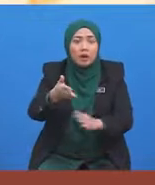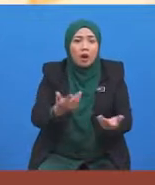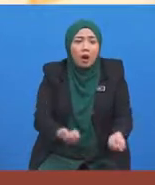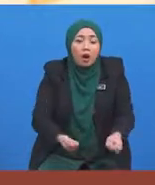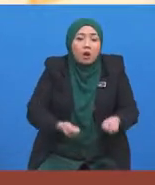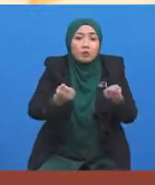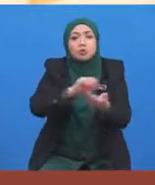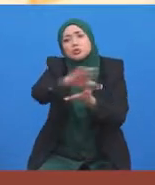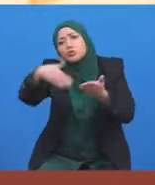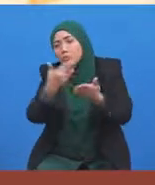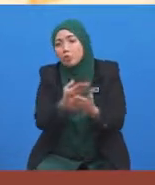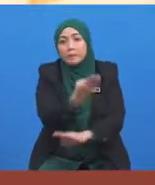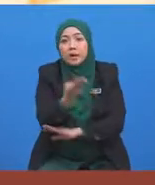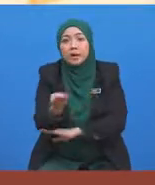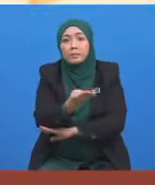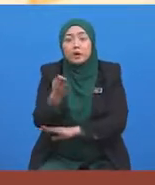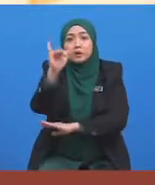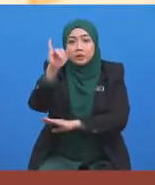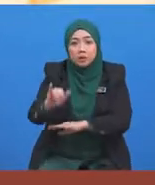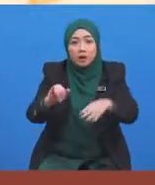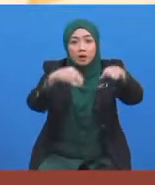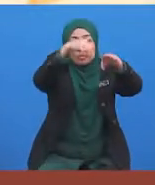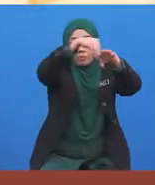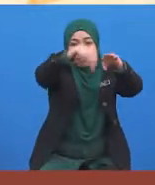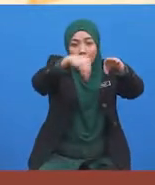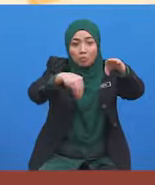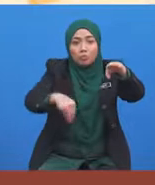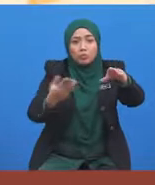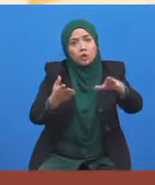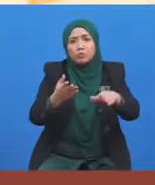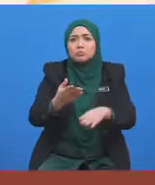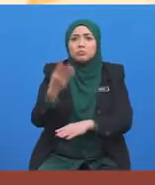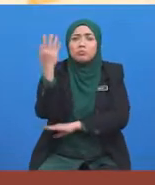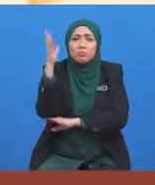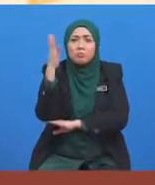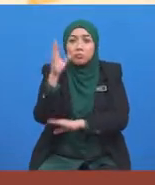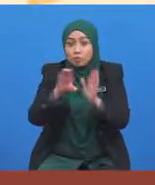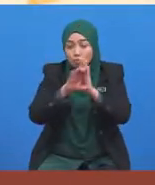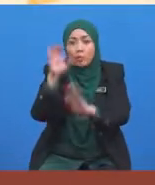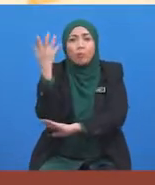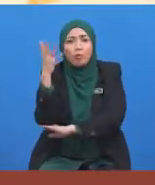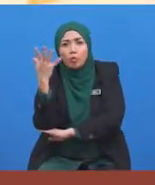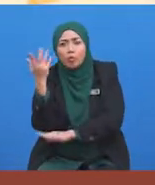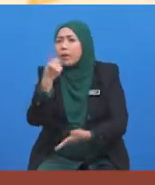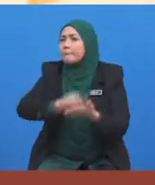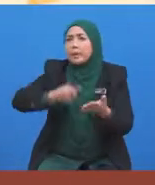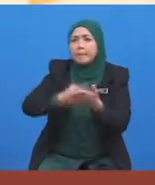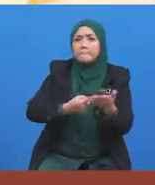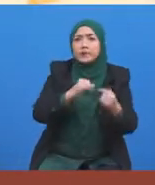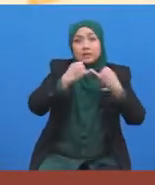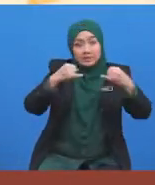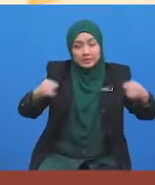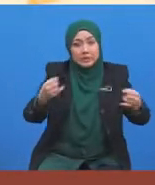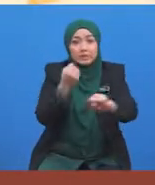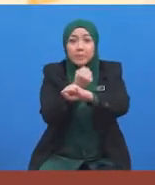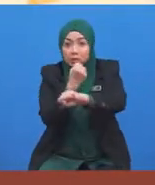semua bahan-bahan yang terhakis seperti pokok, pelbagai jenis batuan serta lumpur menuruni